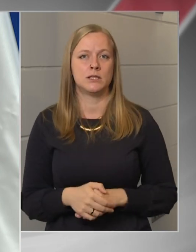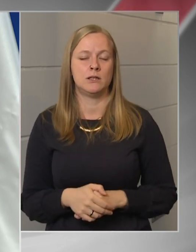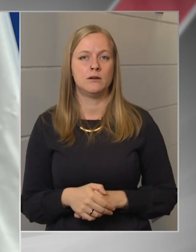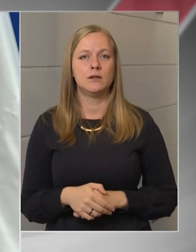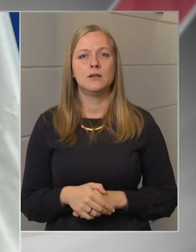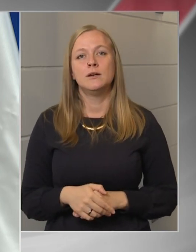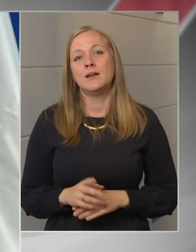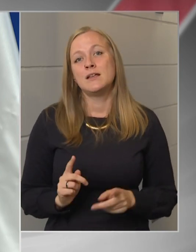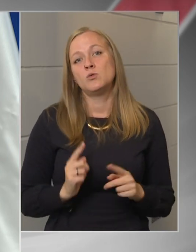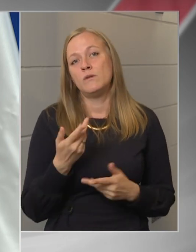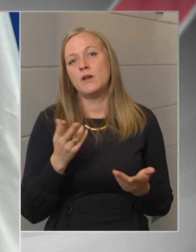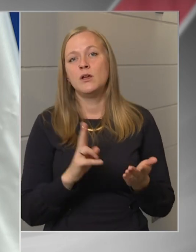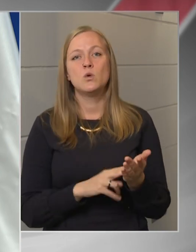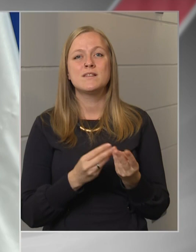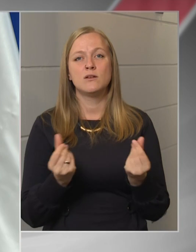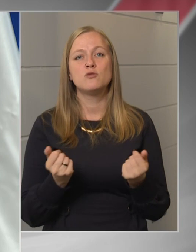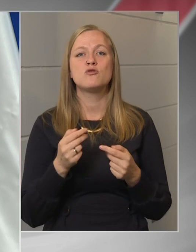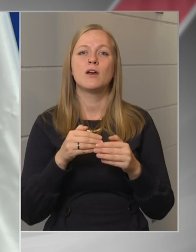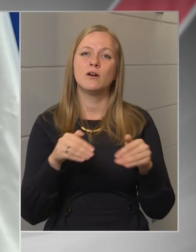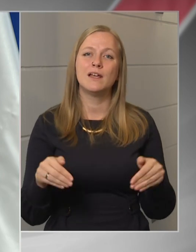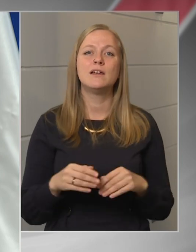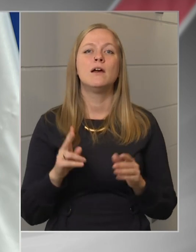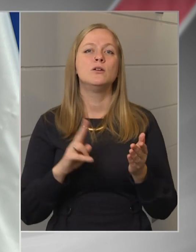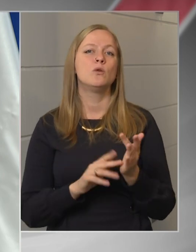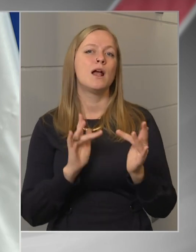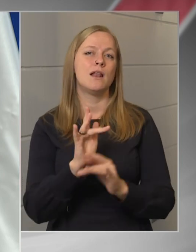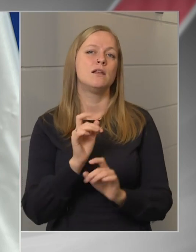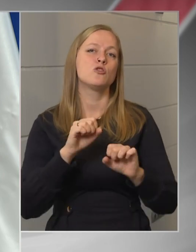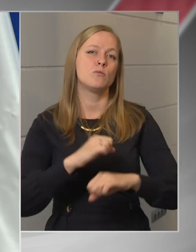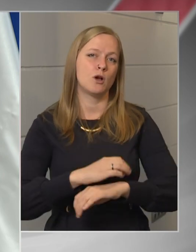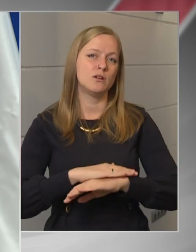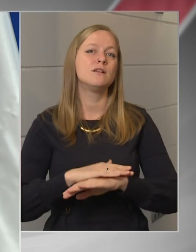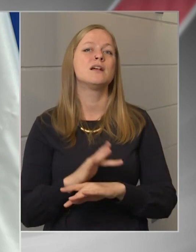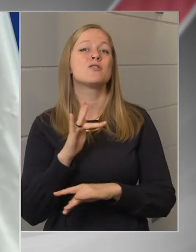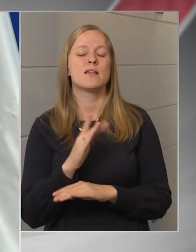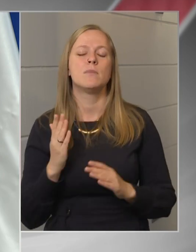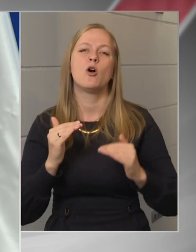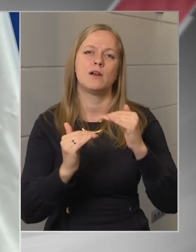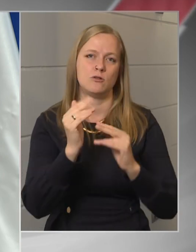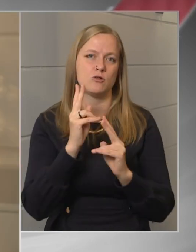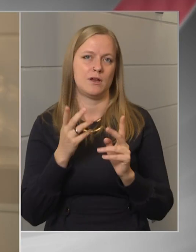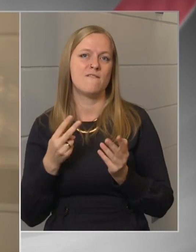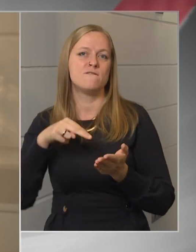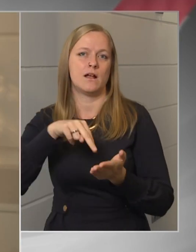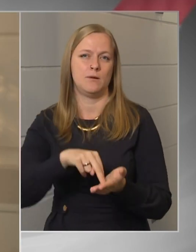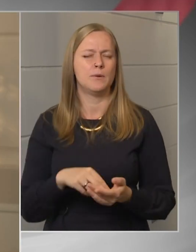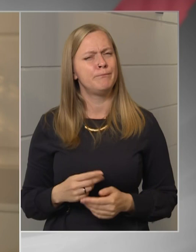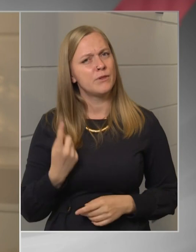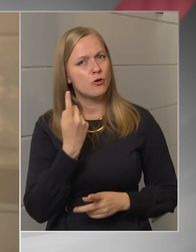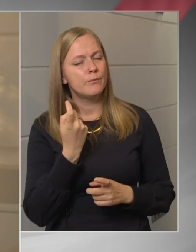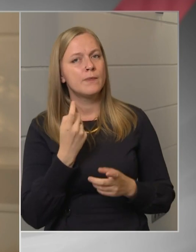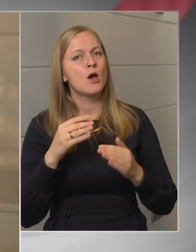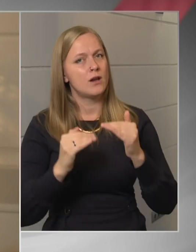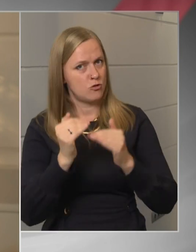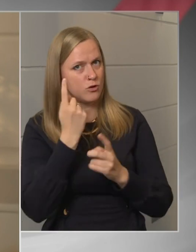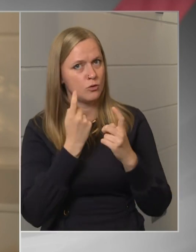van a jogszerűség határán, de természetesen egy jogállás magatartással szemben arányosan kell fellépni. De ön arányosnak tartja azt,